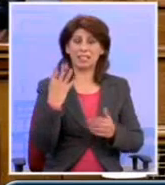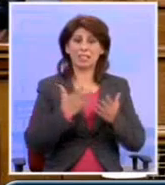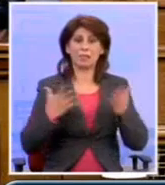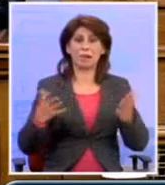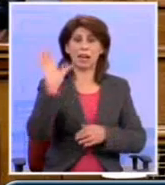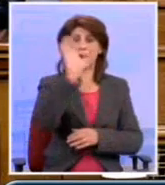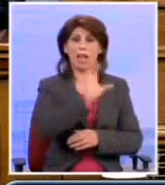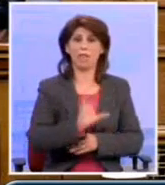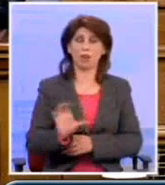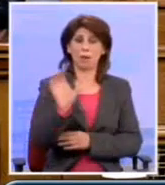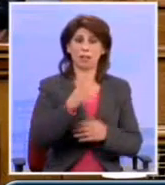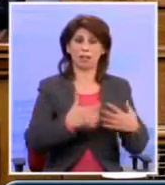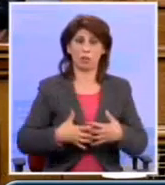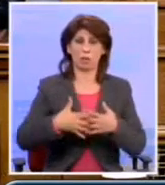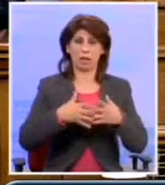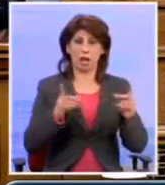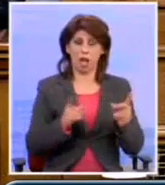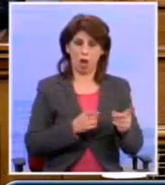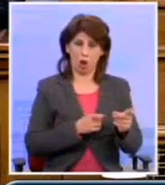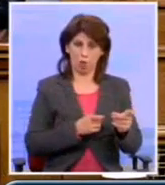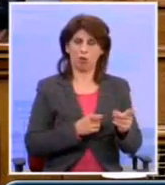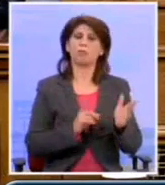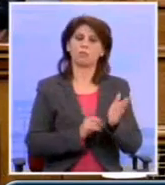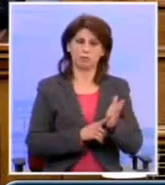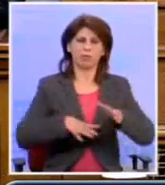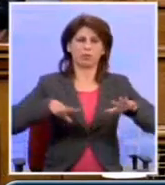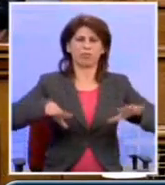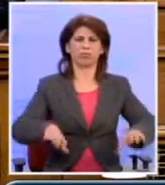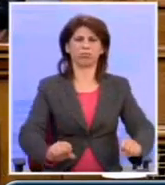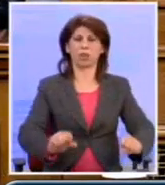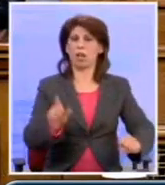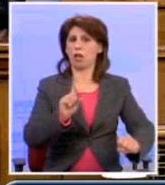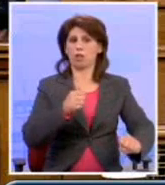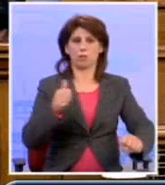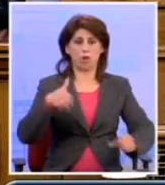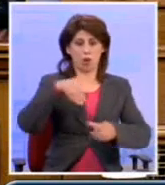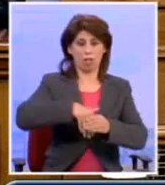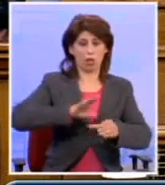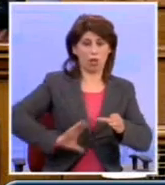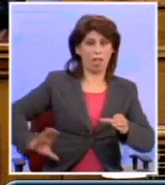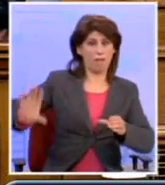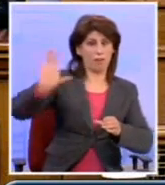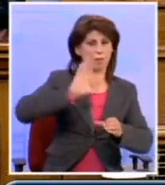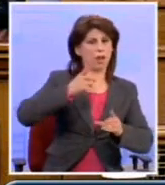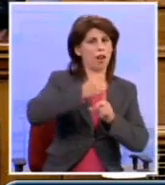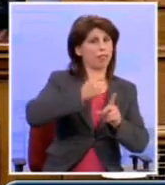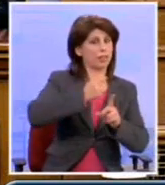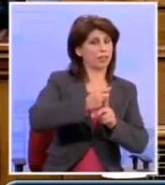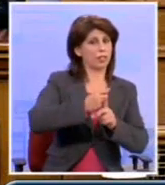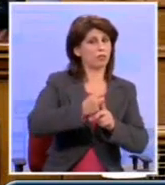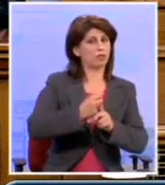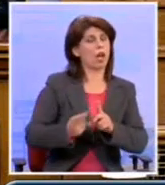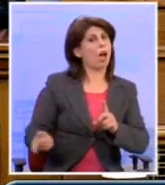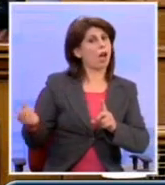μεγάλες ευρωπαϊκές βιομηχανίες όπλων πρέπει να κυριαρχήσουν όχι μόνο εντός της Ευρώπης, αλλά να διεκδικήσουν ένα